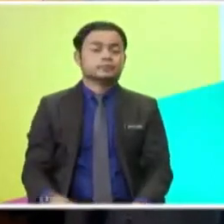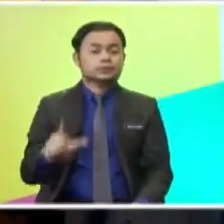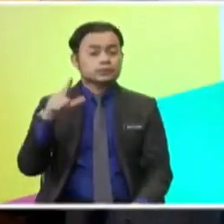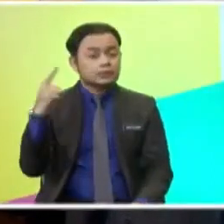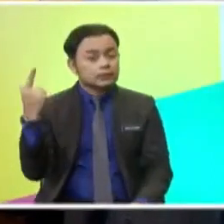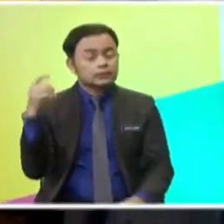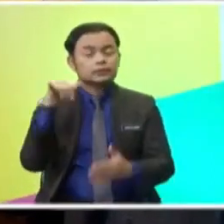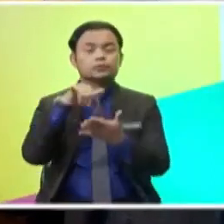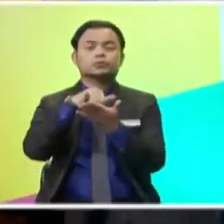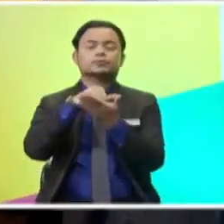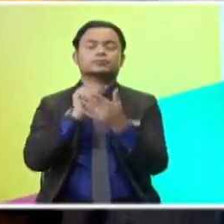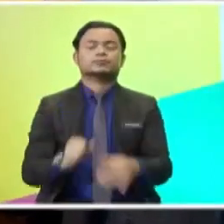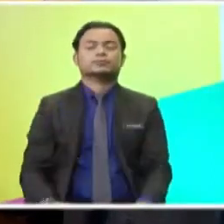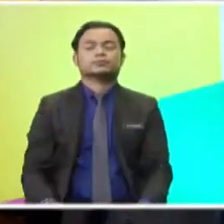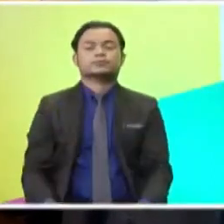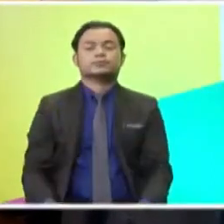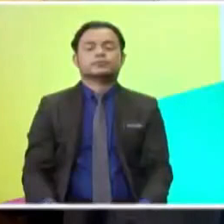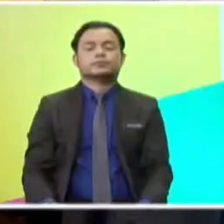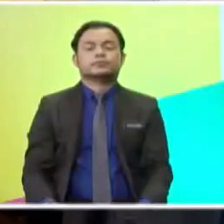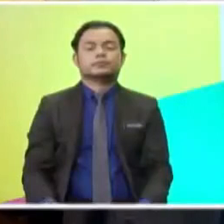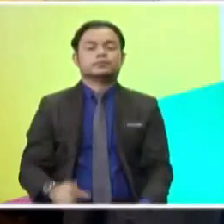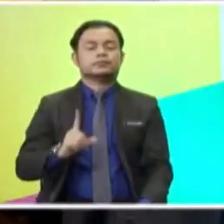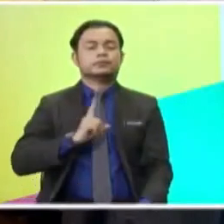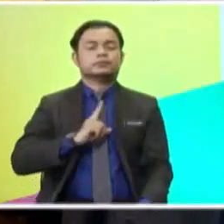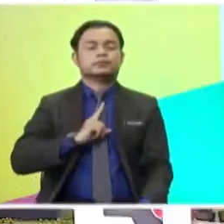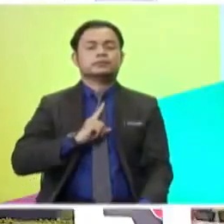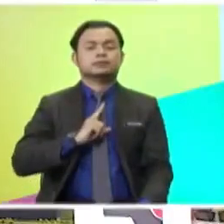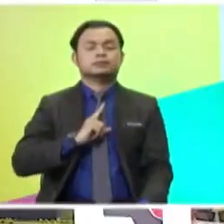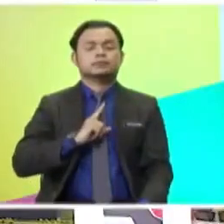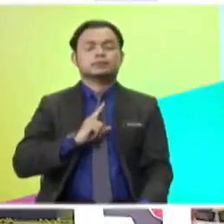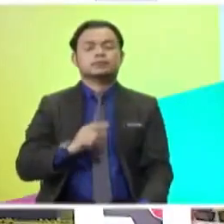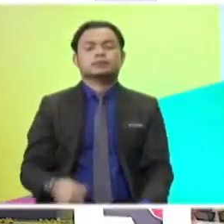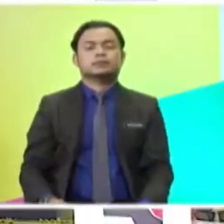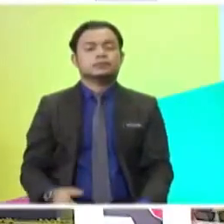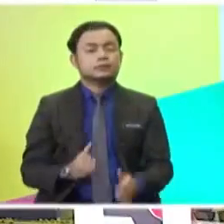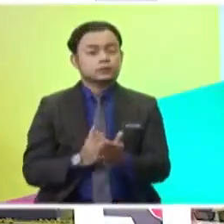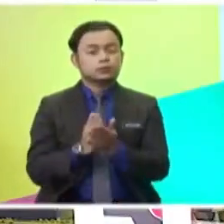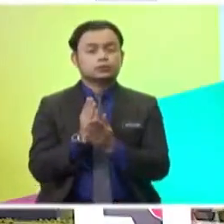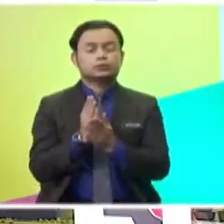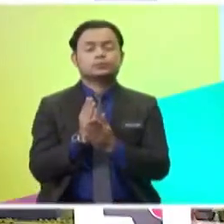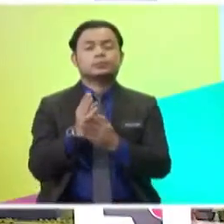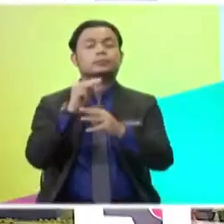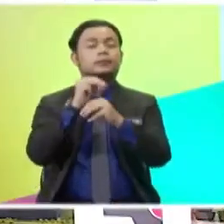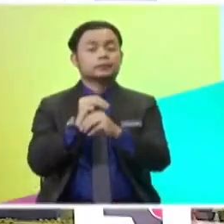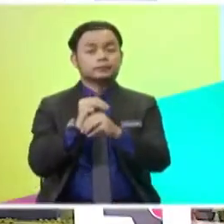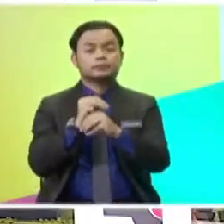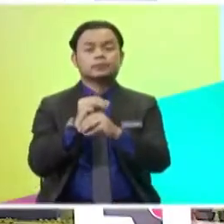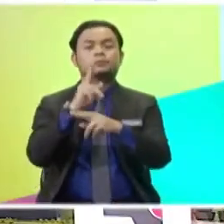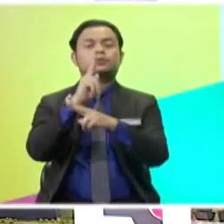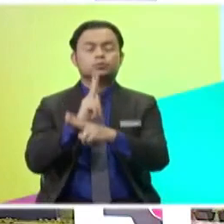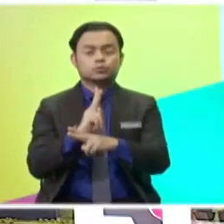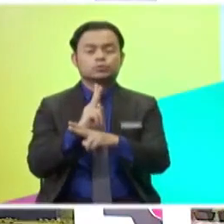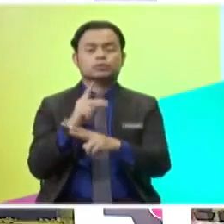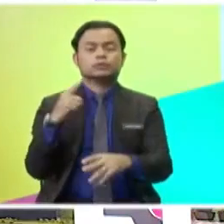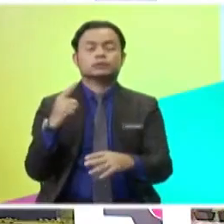Selain itu, Islam, agama Islam turut memantap dan memperkukuhkan sistem pemerintahan beraja di